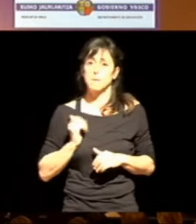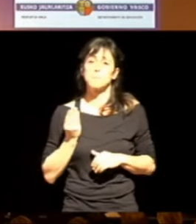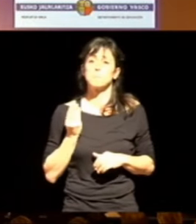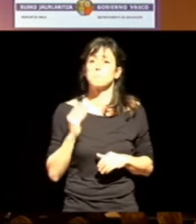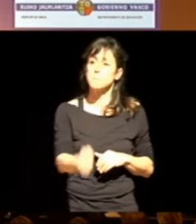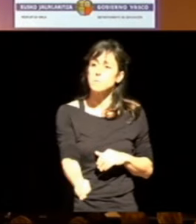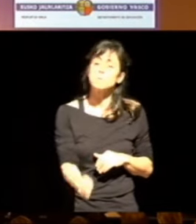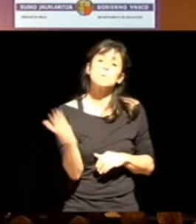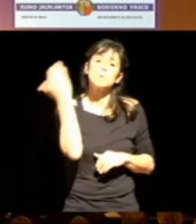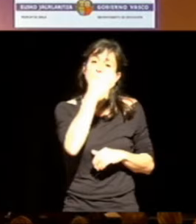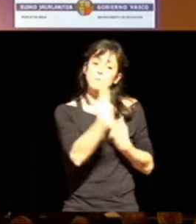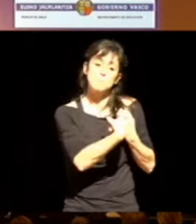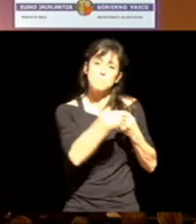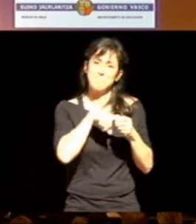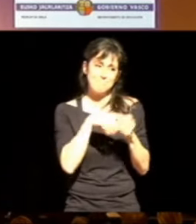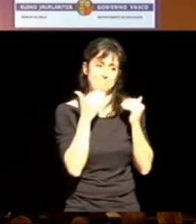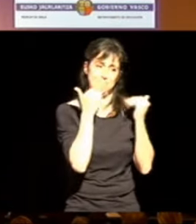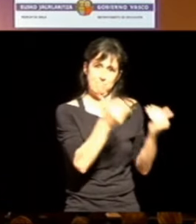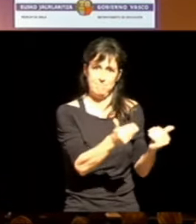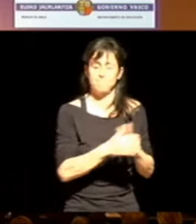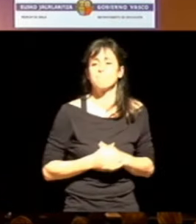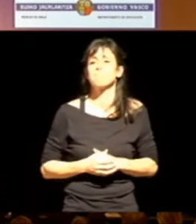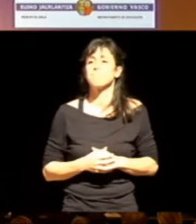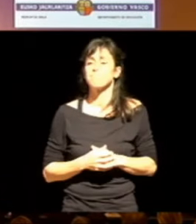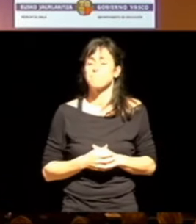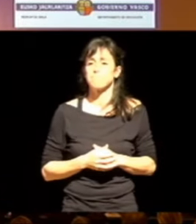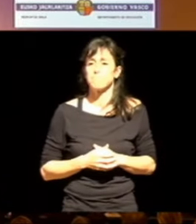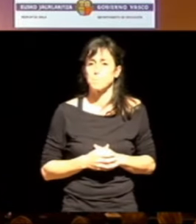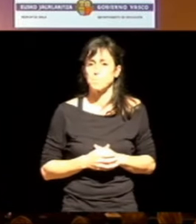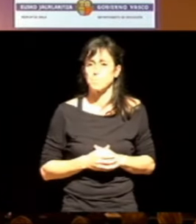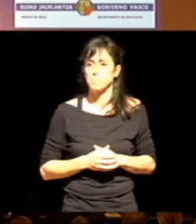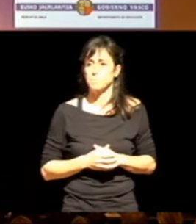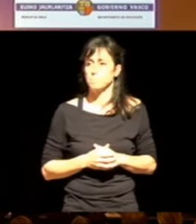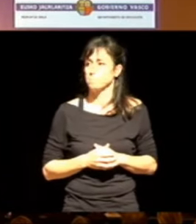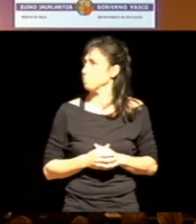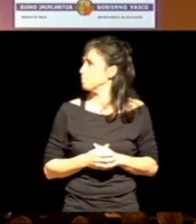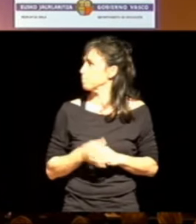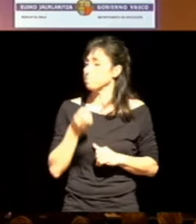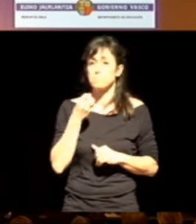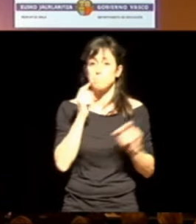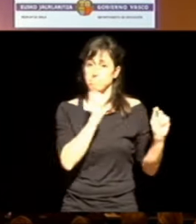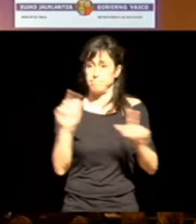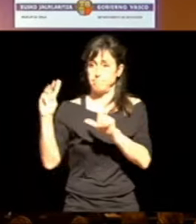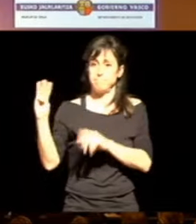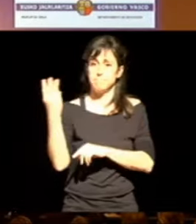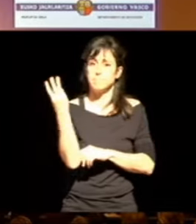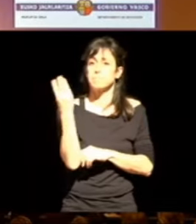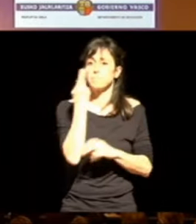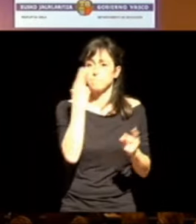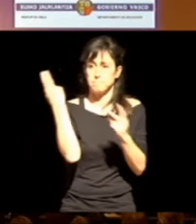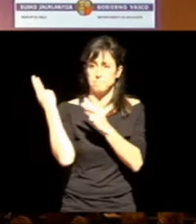duten ikastetzei horiei eskerrak emoteko, bai? Bueno, hirugarren diapositiboan ikusiko